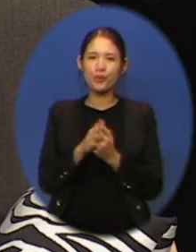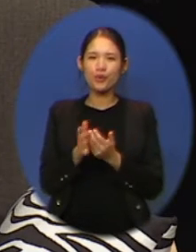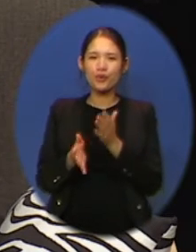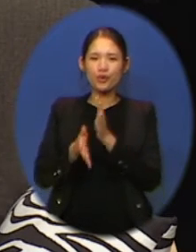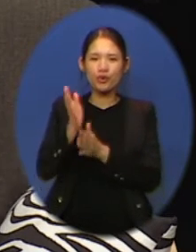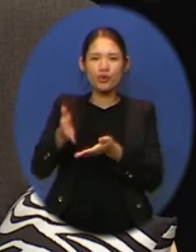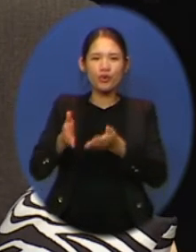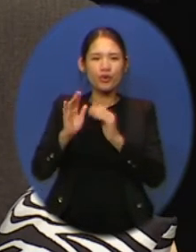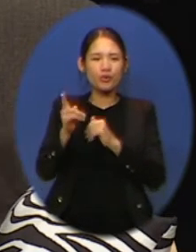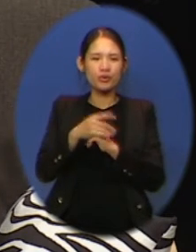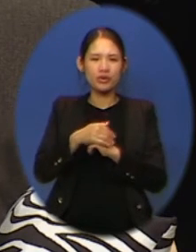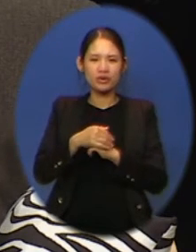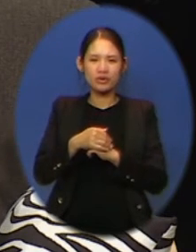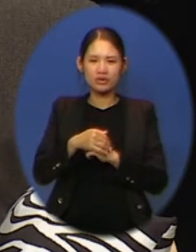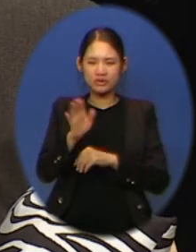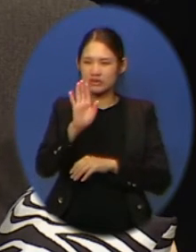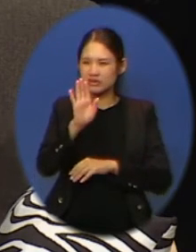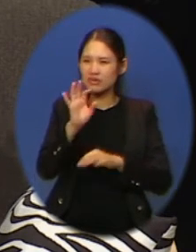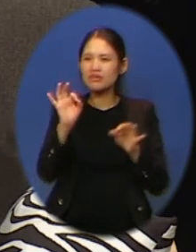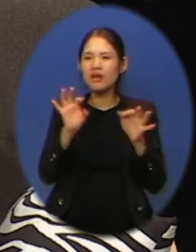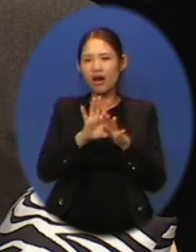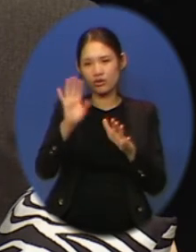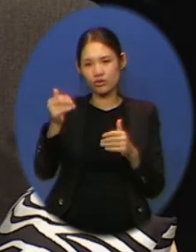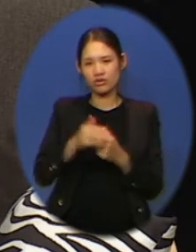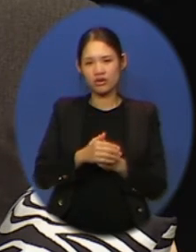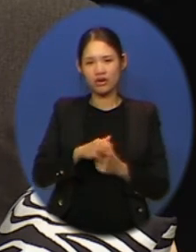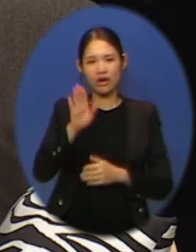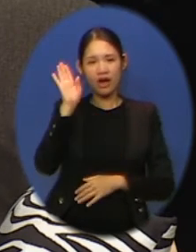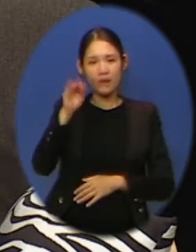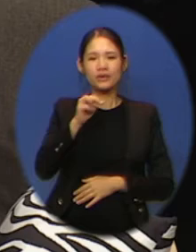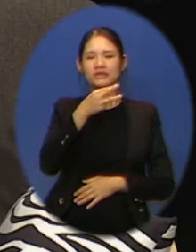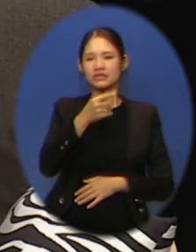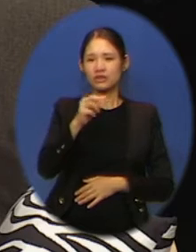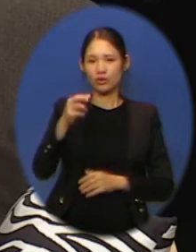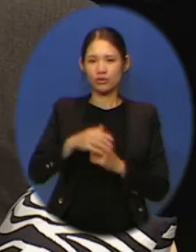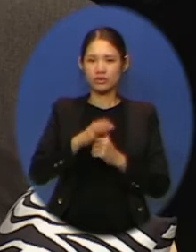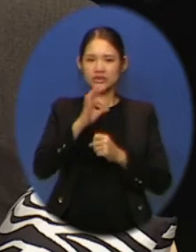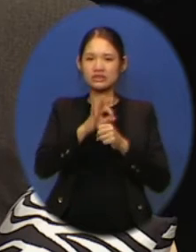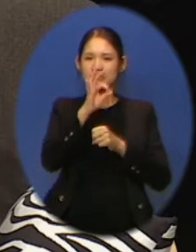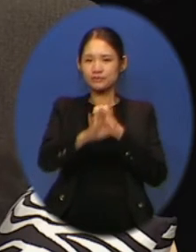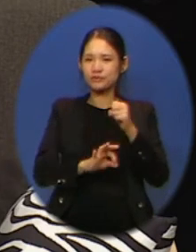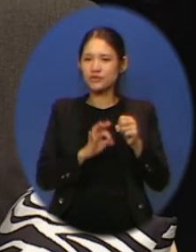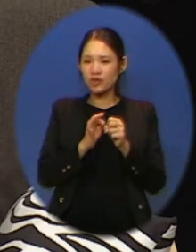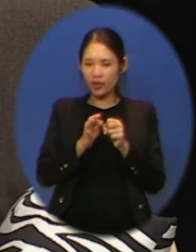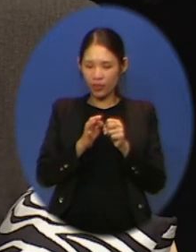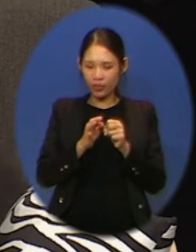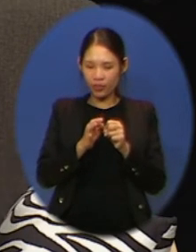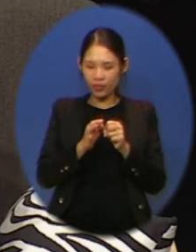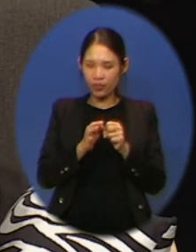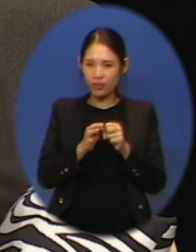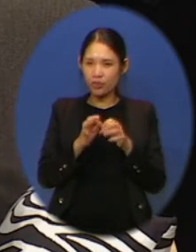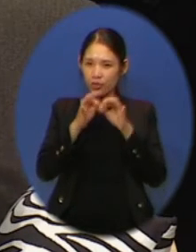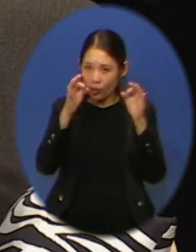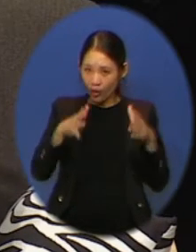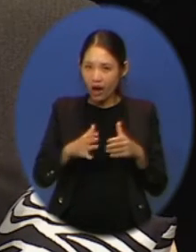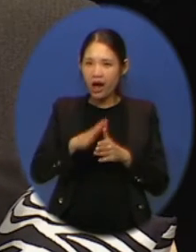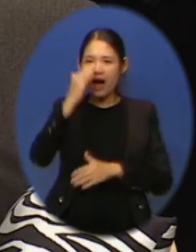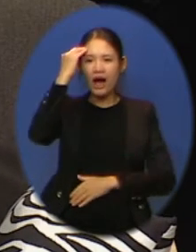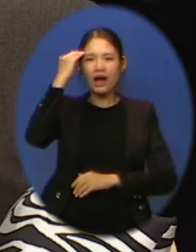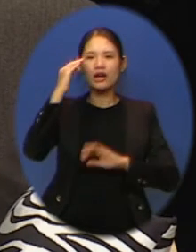그래서 이번에 트럼프가 나온 겁니다. 앞으로 10년 안에 한국도 바뀔 겁니다.